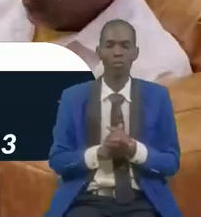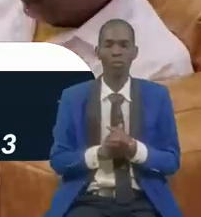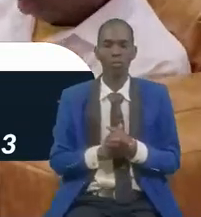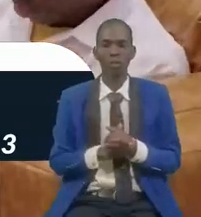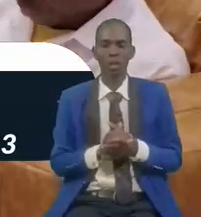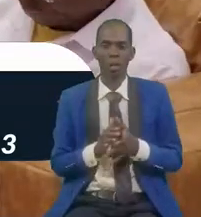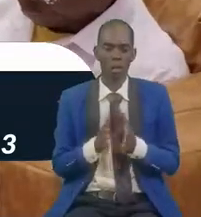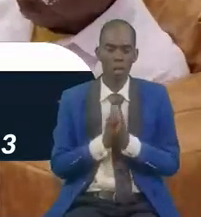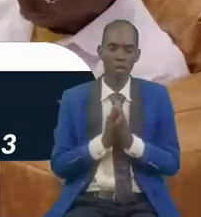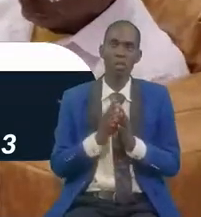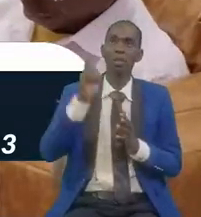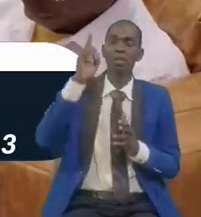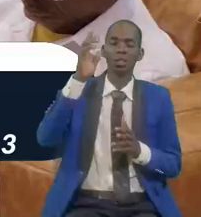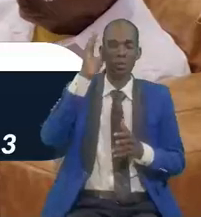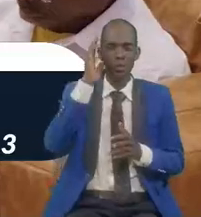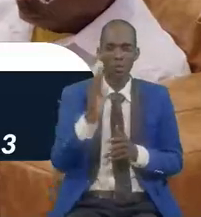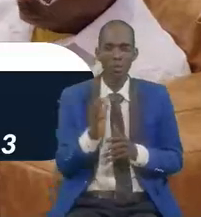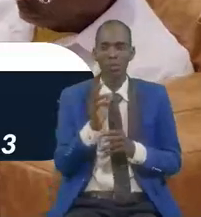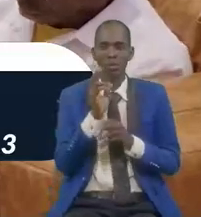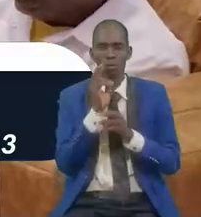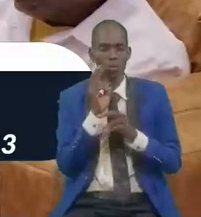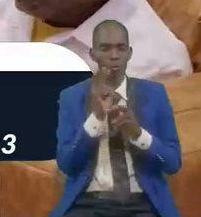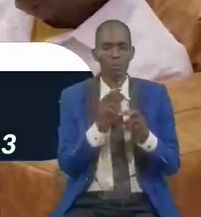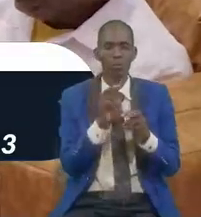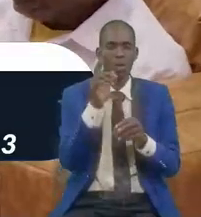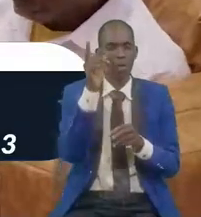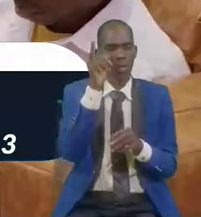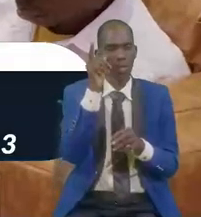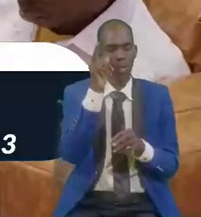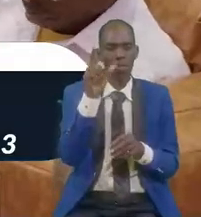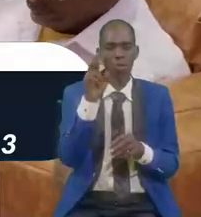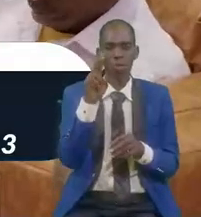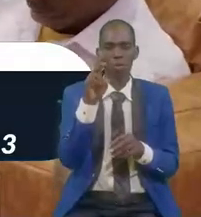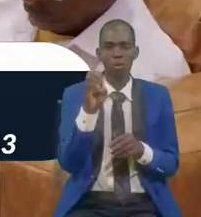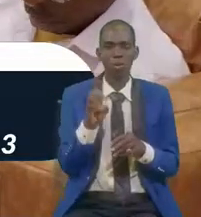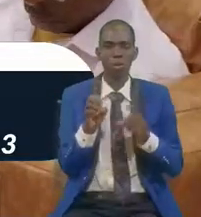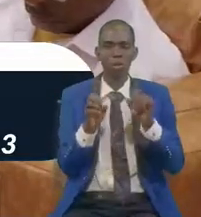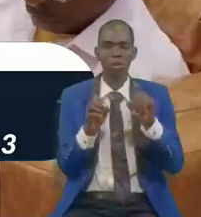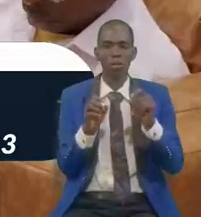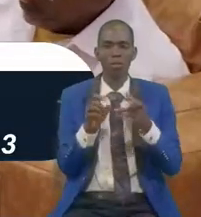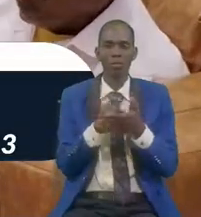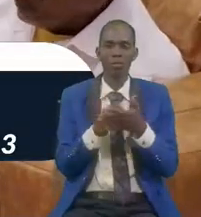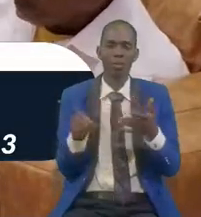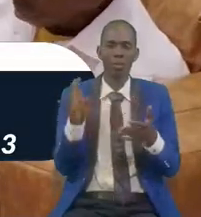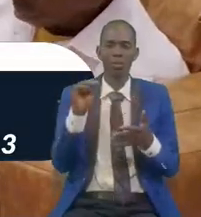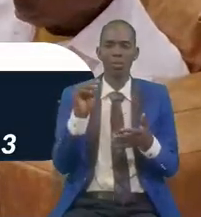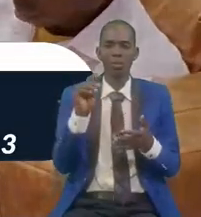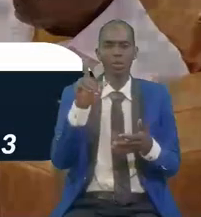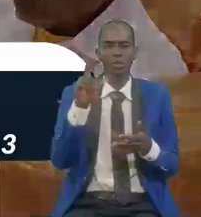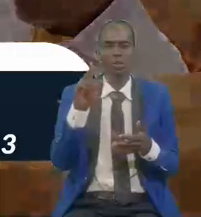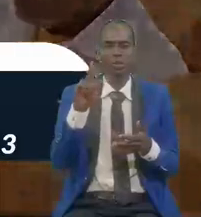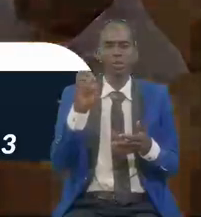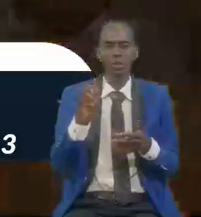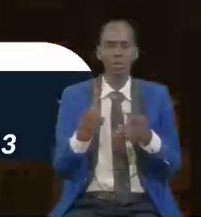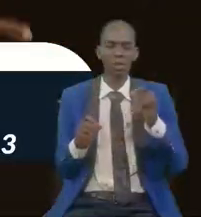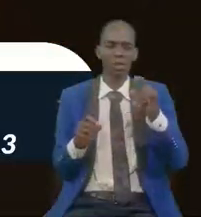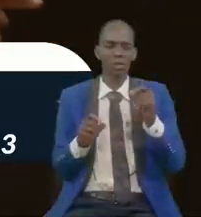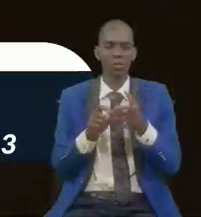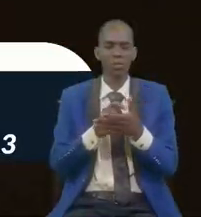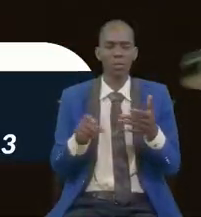Comme il veut. Luc 11, verset 13. Luc chapitre